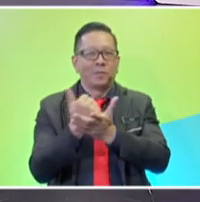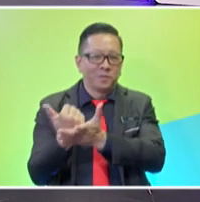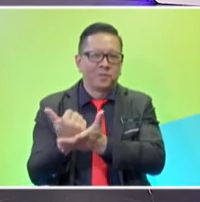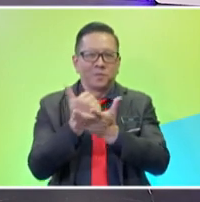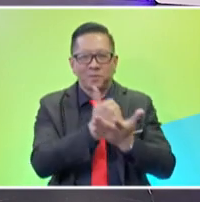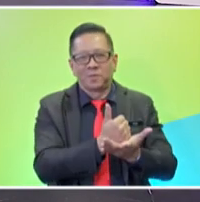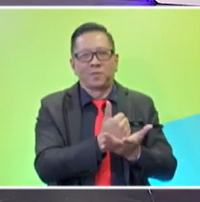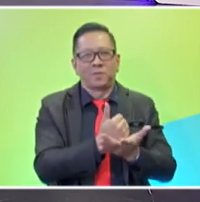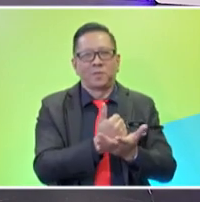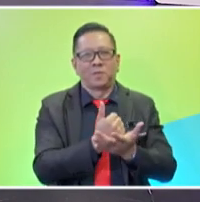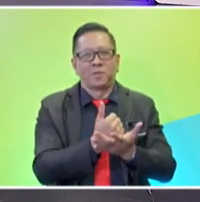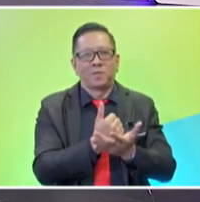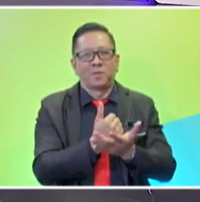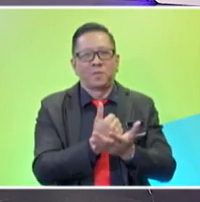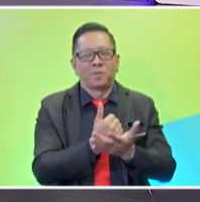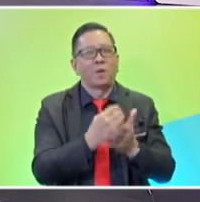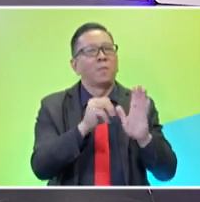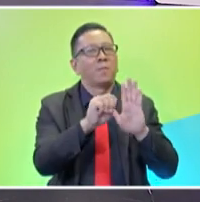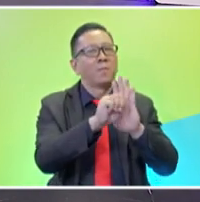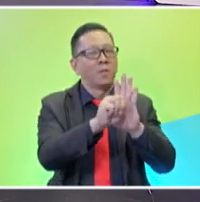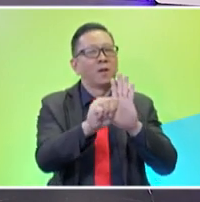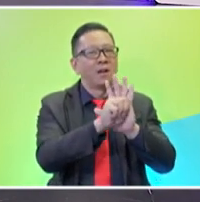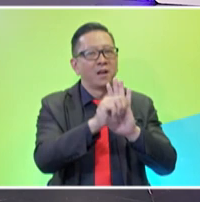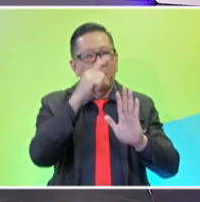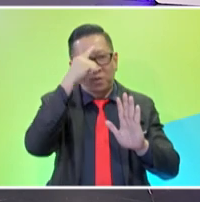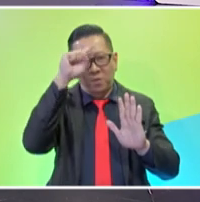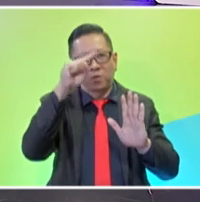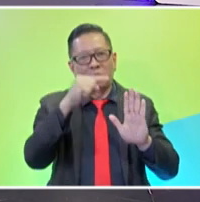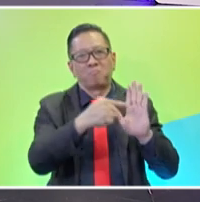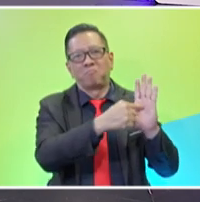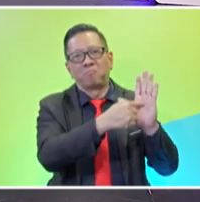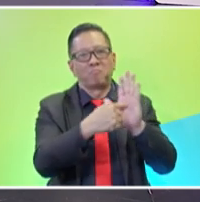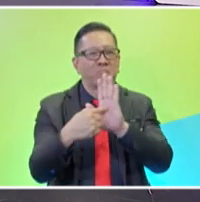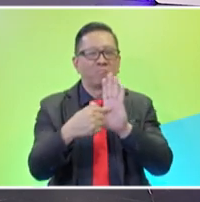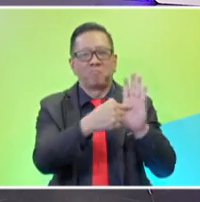saya untuk buat Mocca untuk bapak Islandia